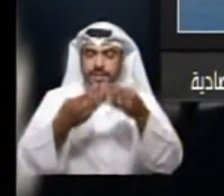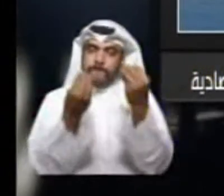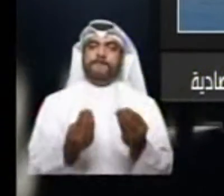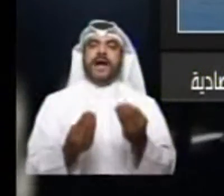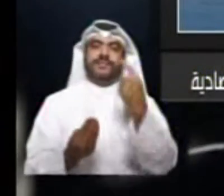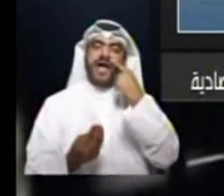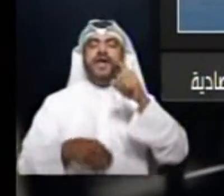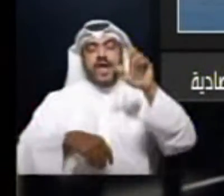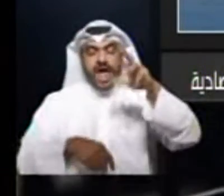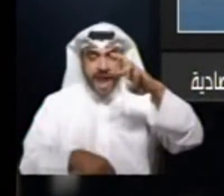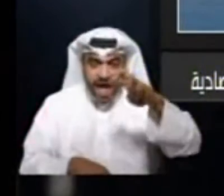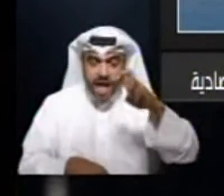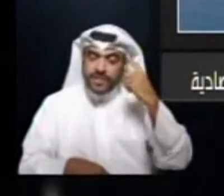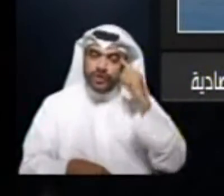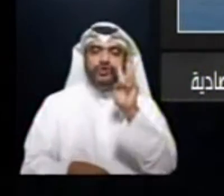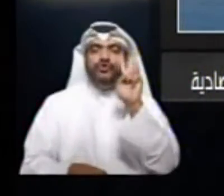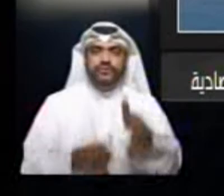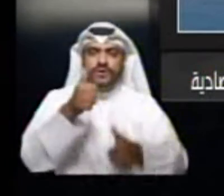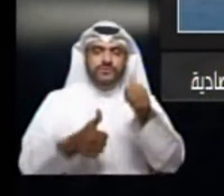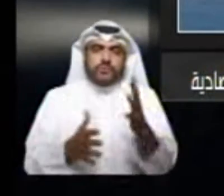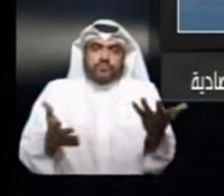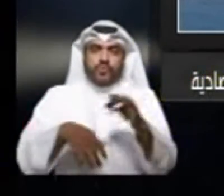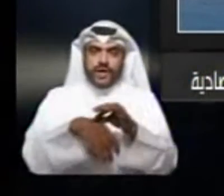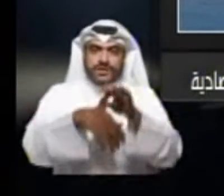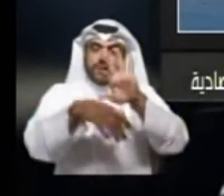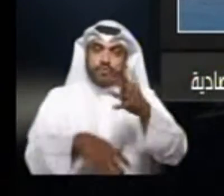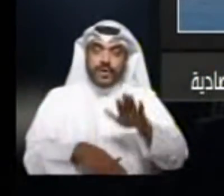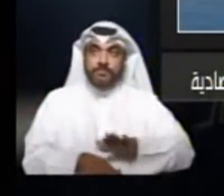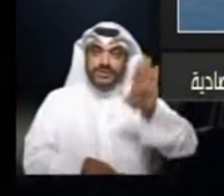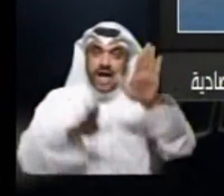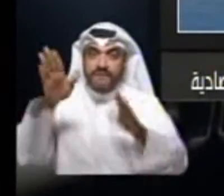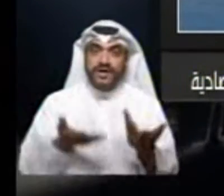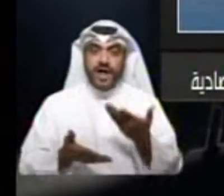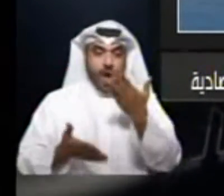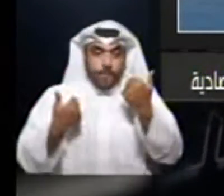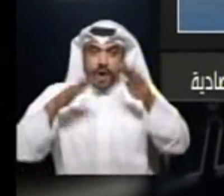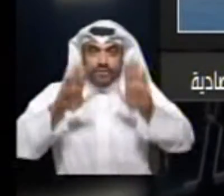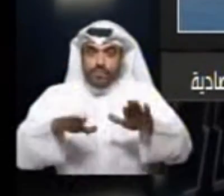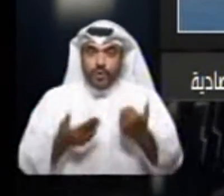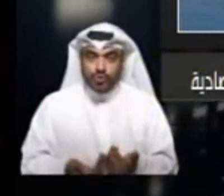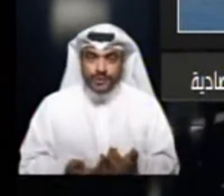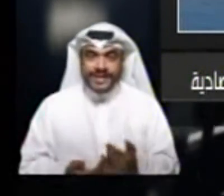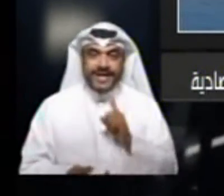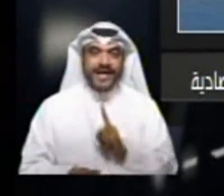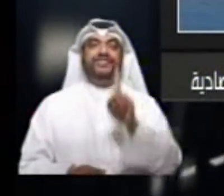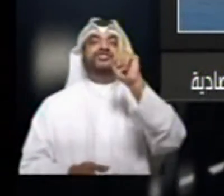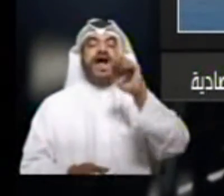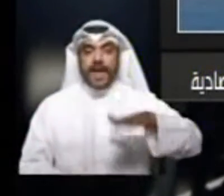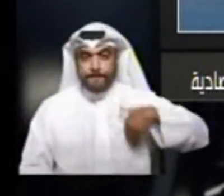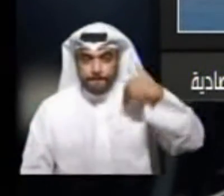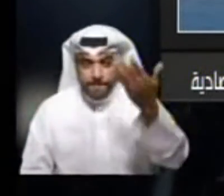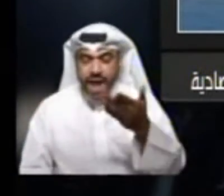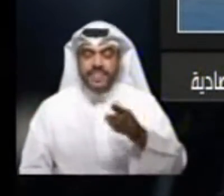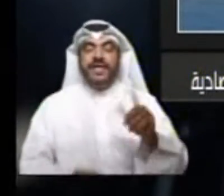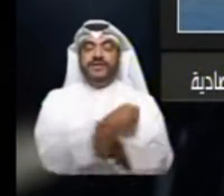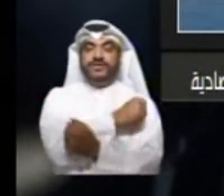أن يعني في بعض الناس قد تكون مسافرة أو غير موجودة. بعد إن شاء الله مرور